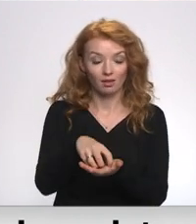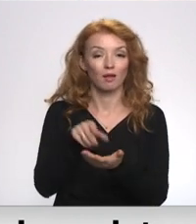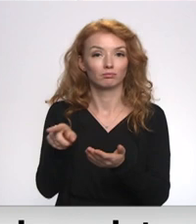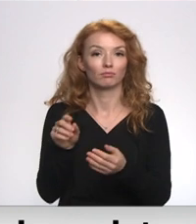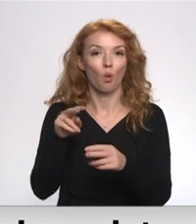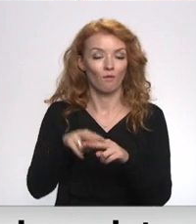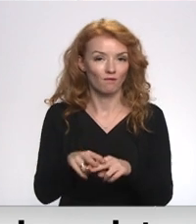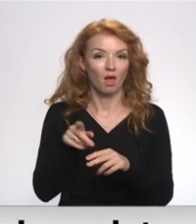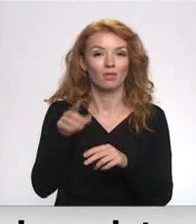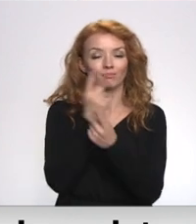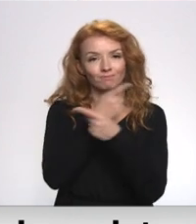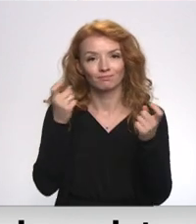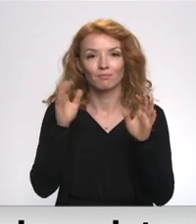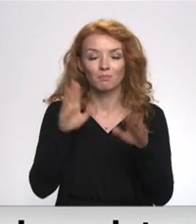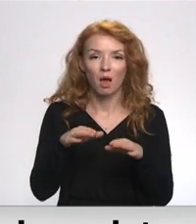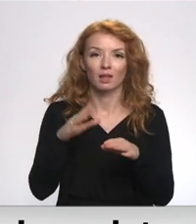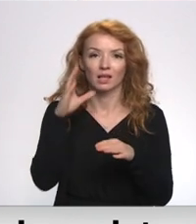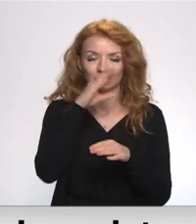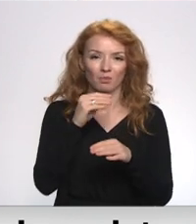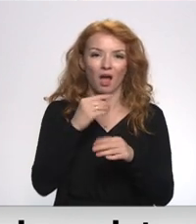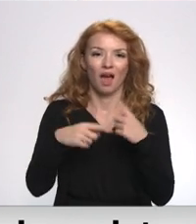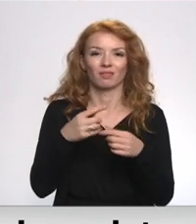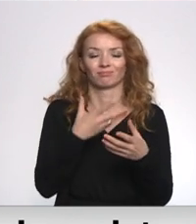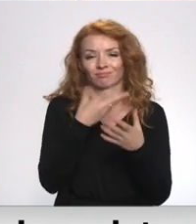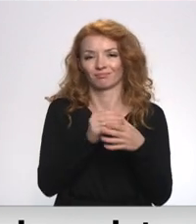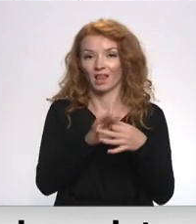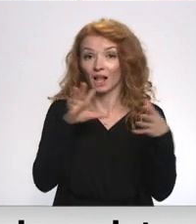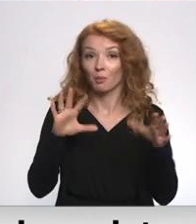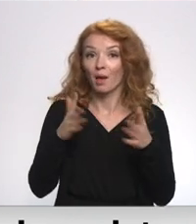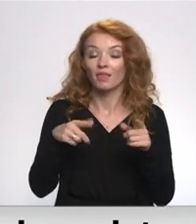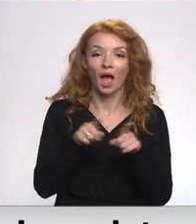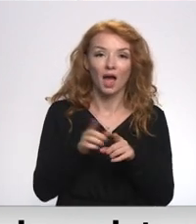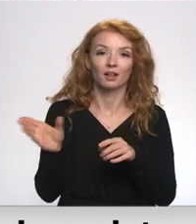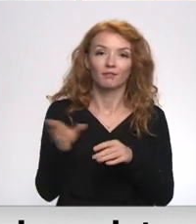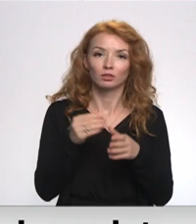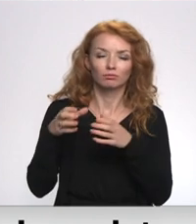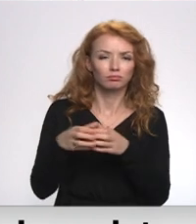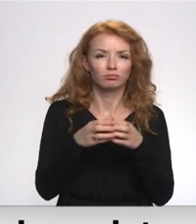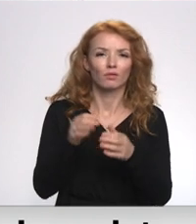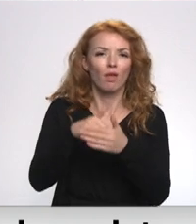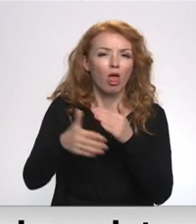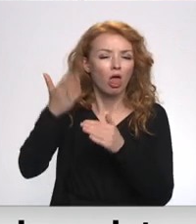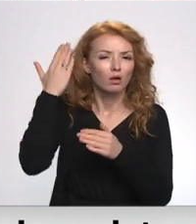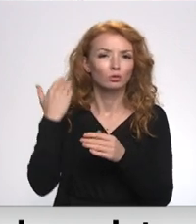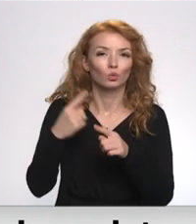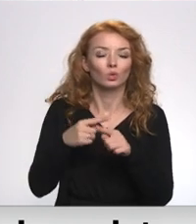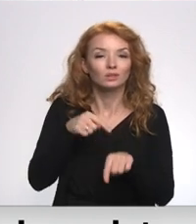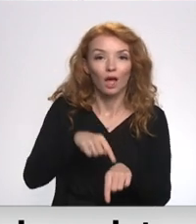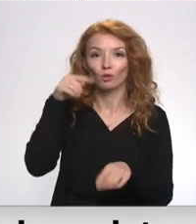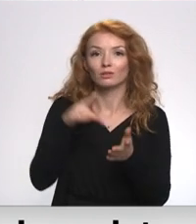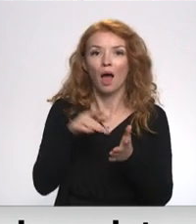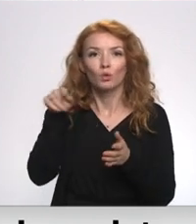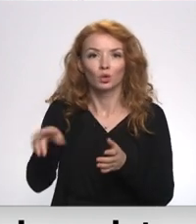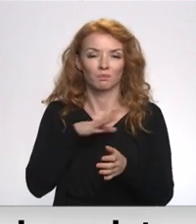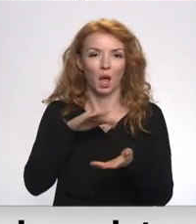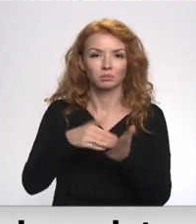tikai ar ziņām par grupas centieniem atgūt Latvijas neatkarību, bet arī ar visas kustības vēsturi un iespēju sajust, kādi bija